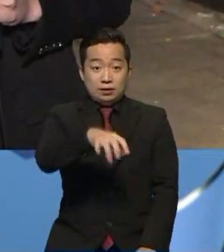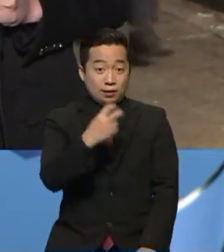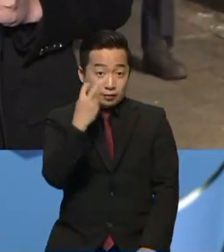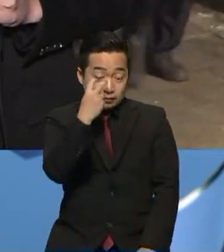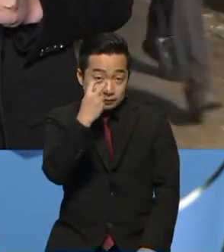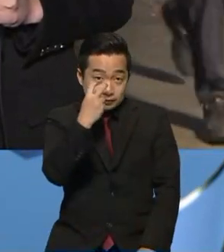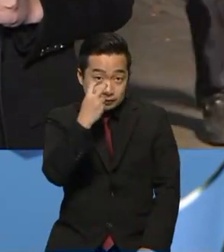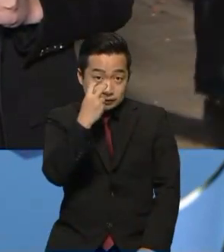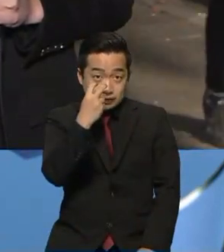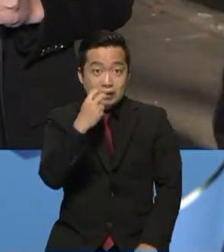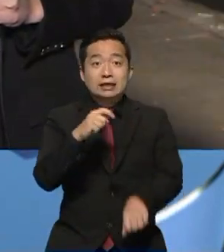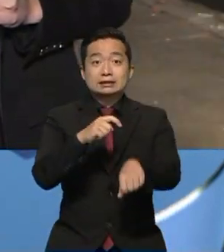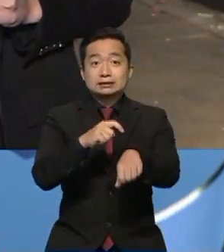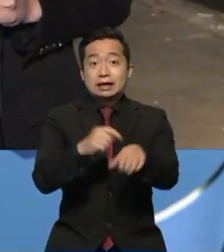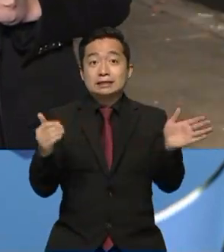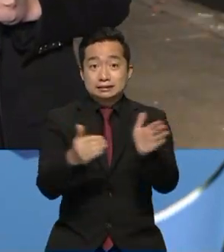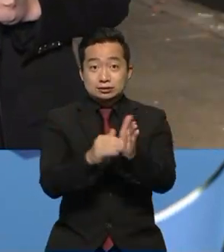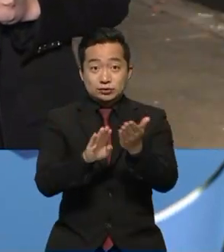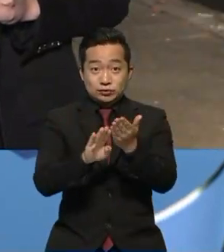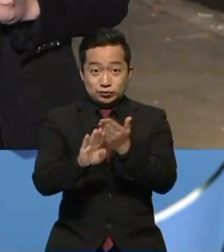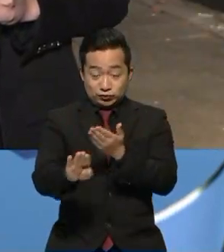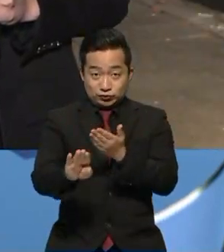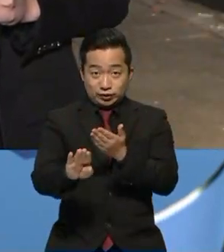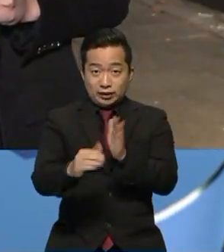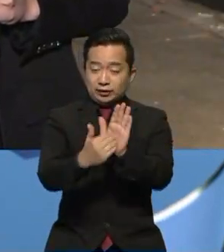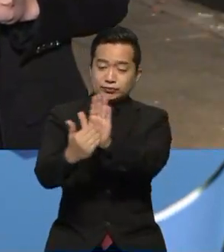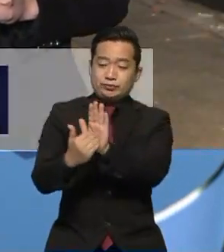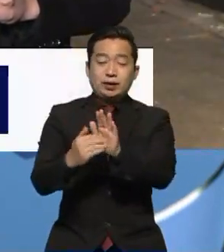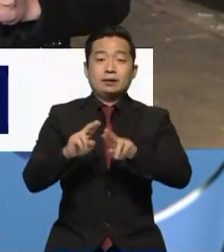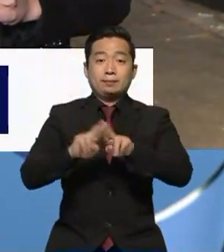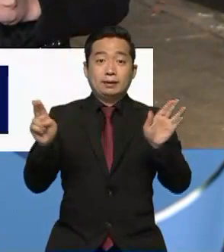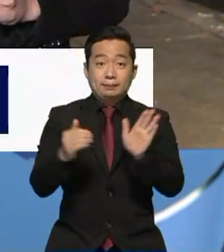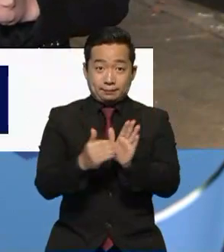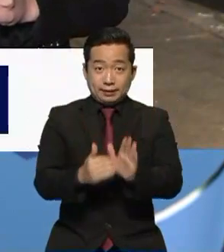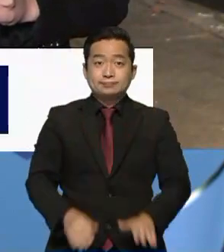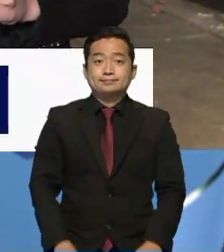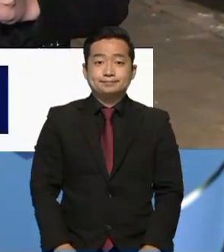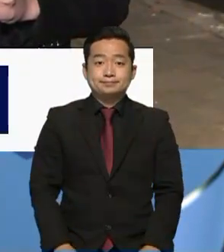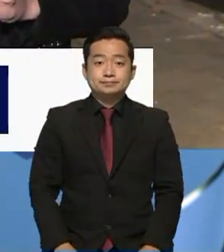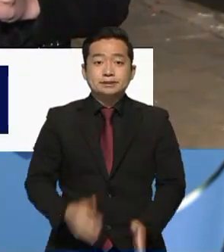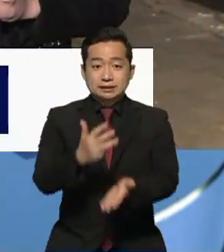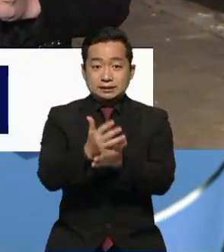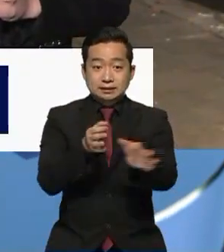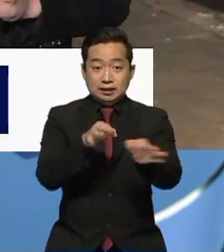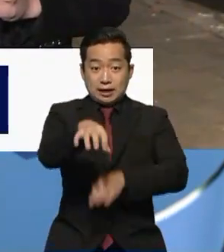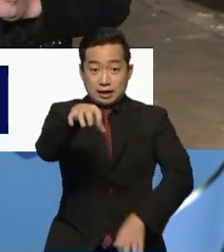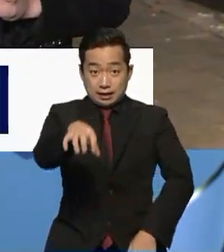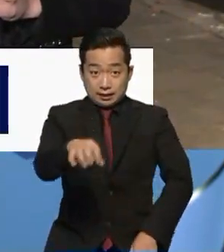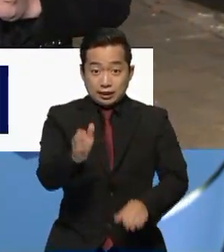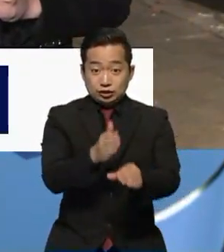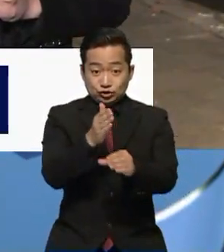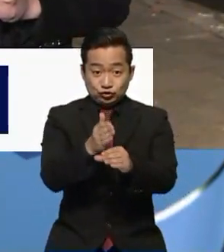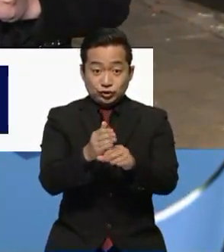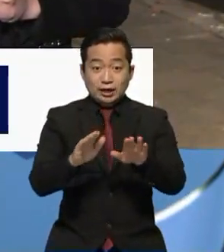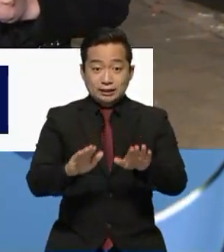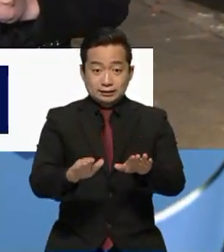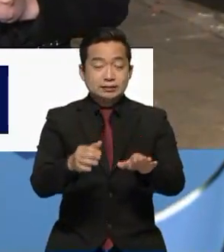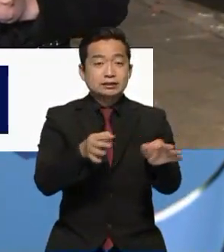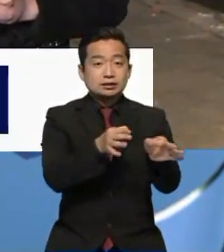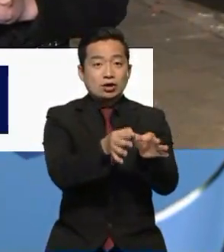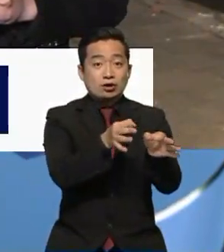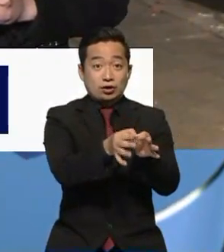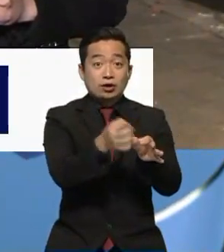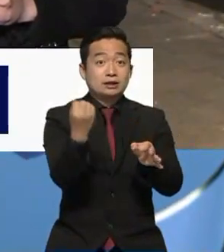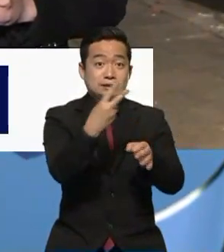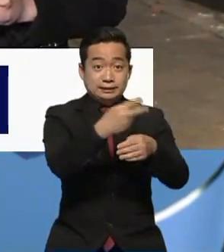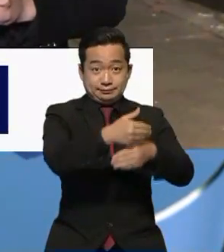등이 마무리되면서 통제를 해제하기로 했다고 밝혔습니다. 이태원 일대 상점과 가게 가운데 일부가 영업을